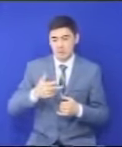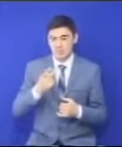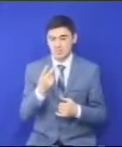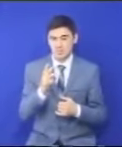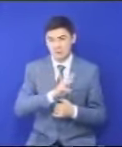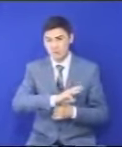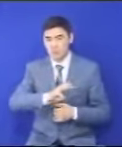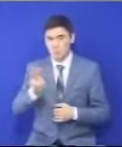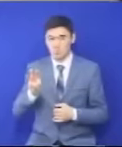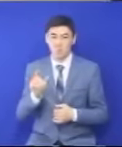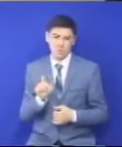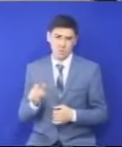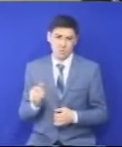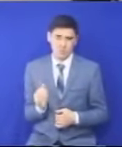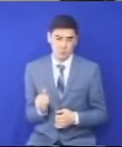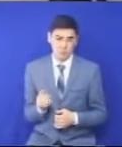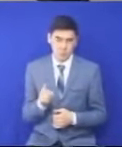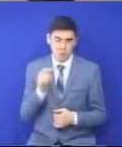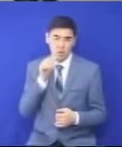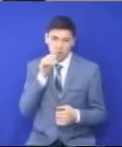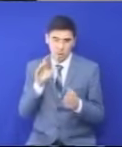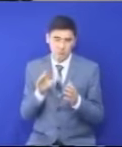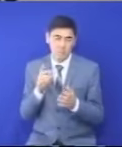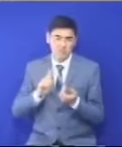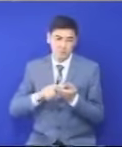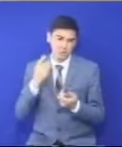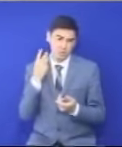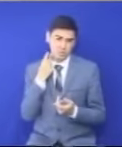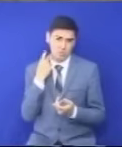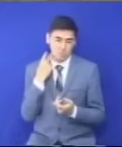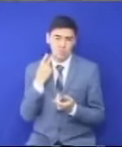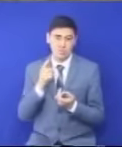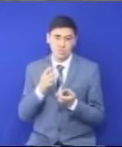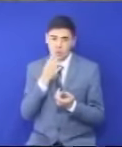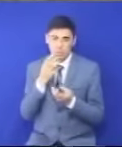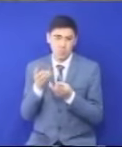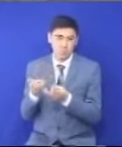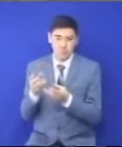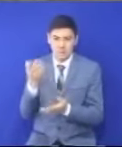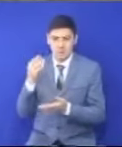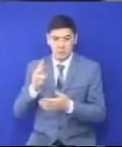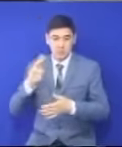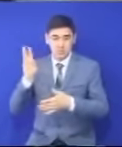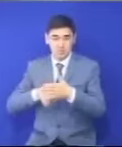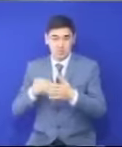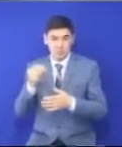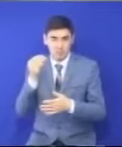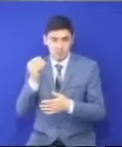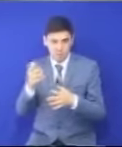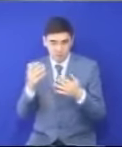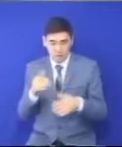теңге шамасында. Борышкерлер электр қуатын қосу ақысы мен айыппұл төлегеннен кейін ғана жарыққа